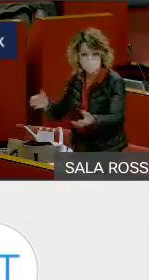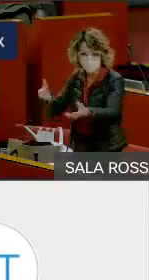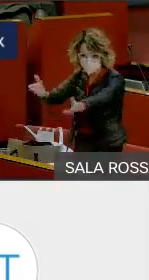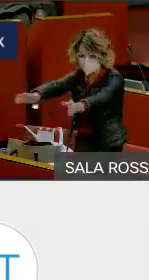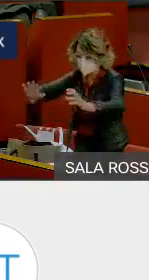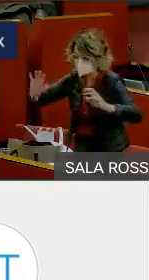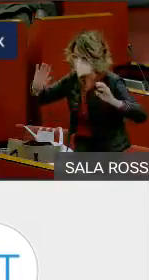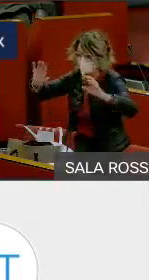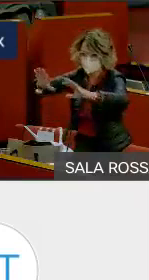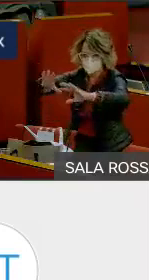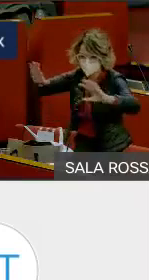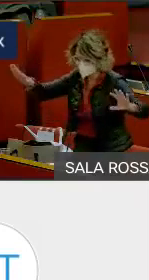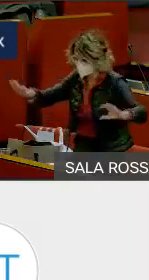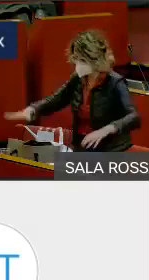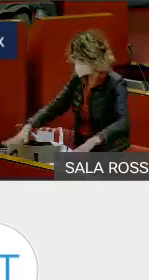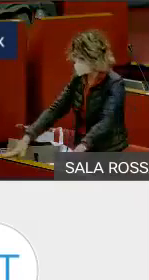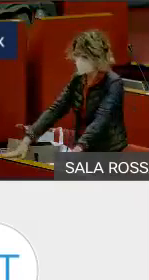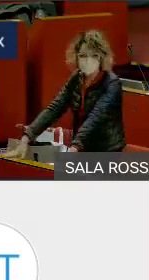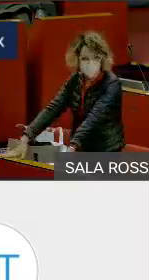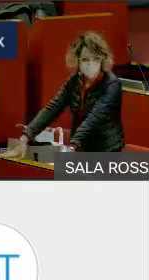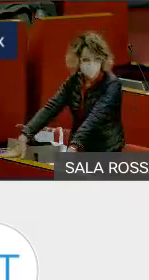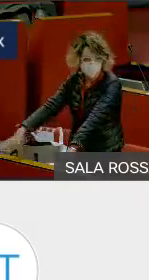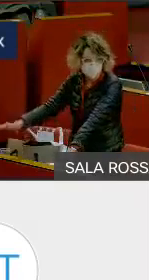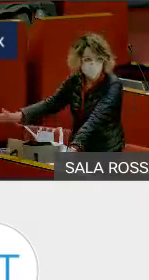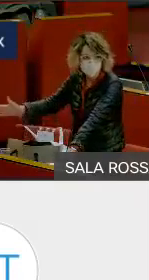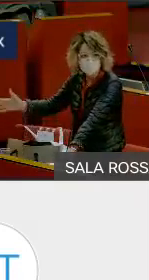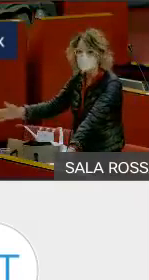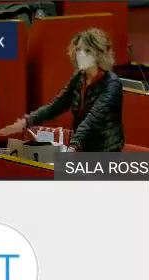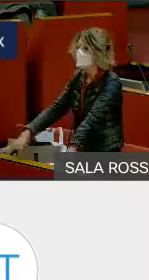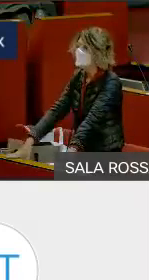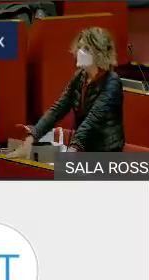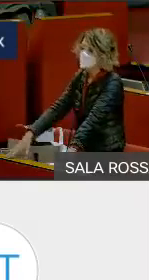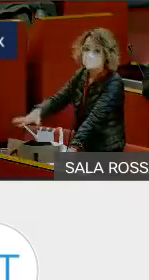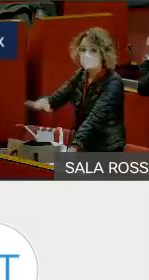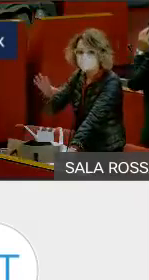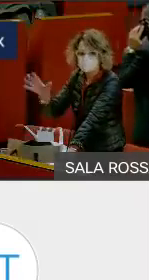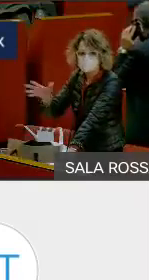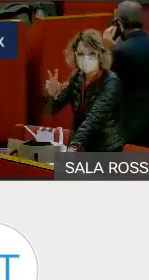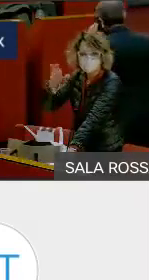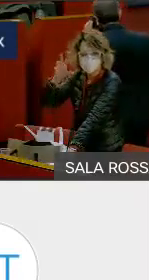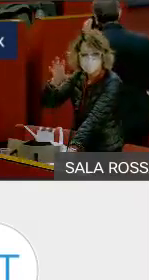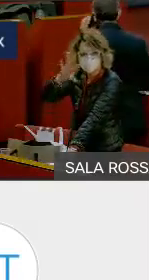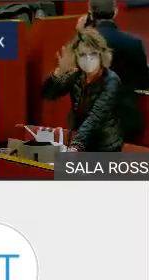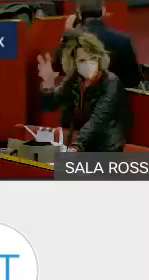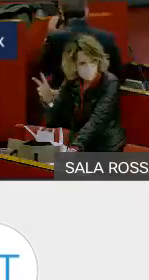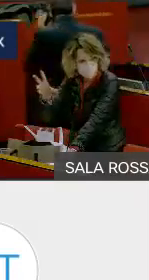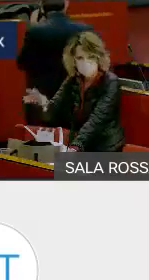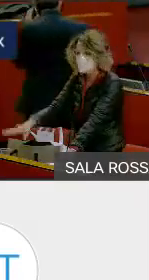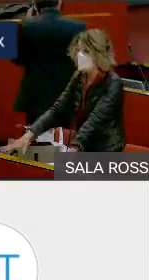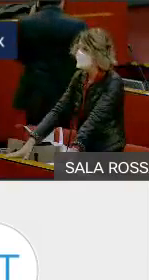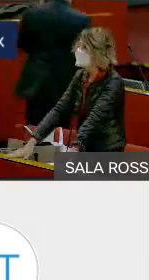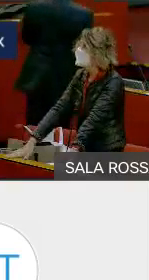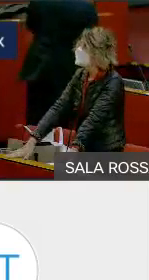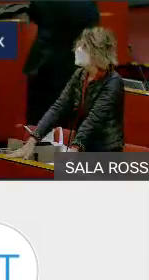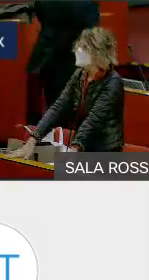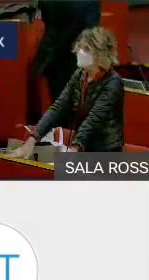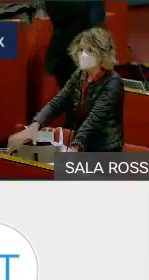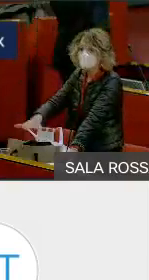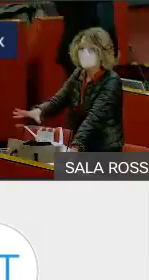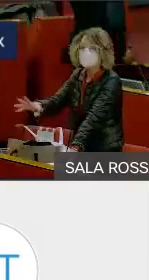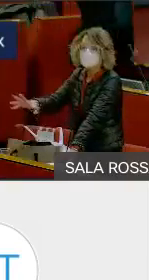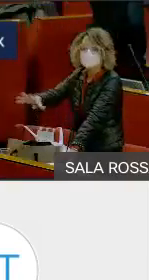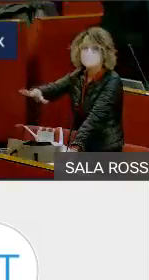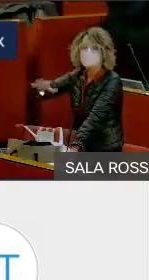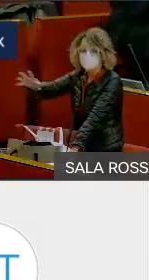metropolitana che tra l'altro governate con il centrodestra tutti e due voi quindi è anche diverse neanche poi faziose ecco